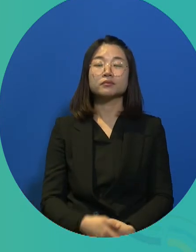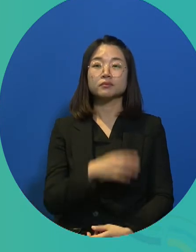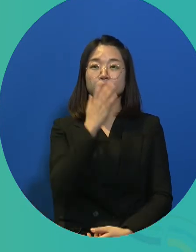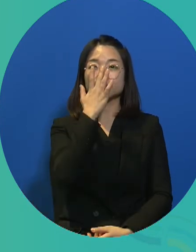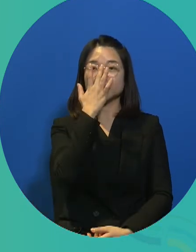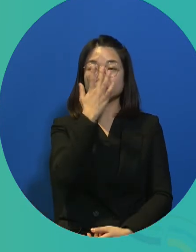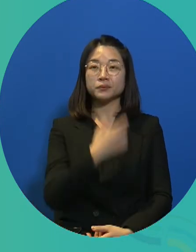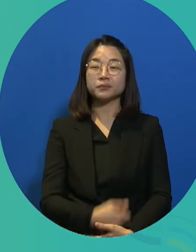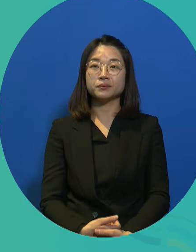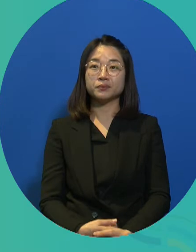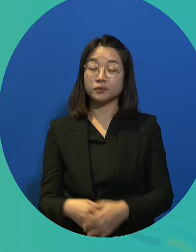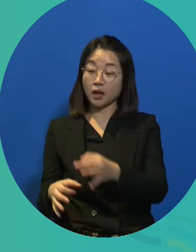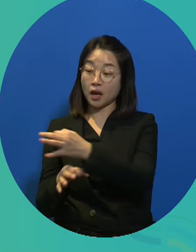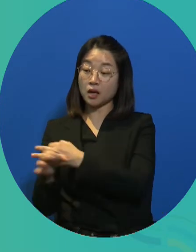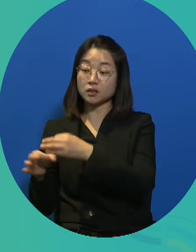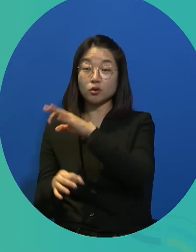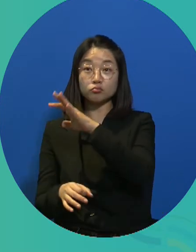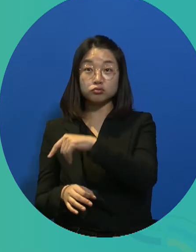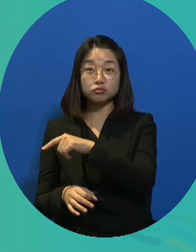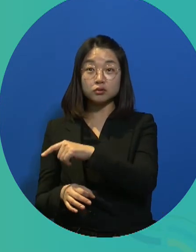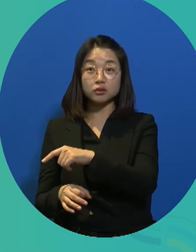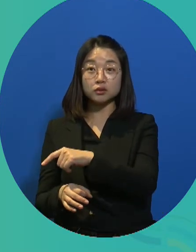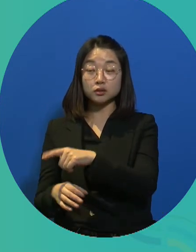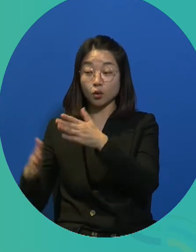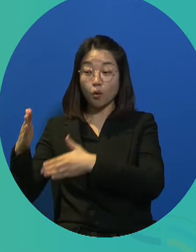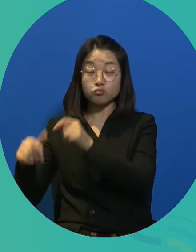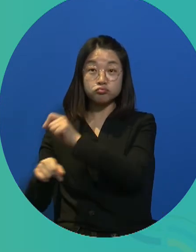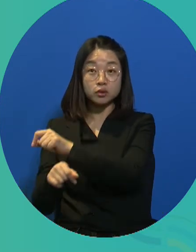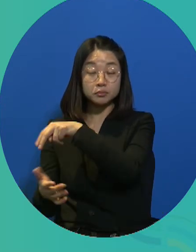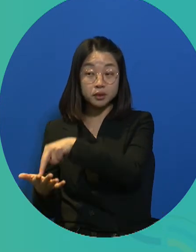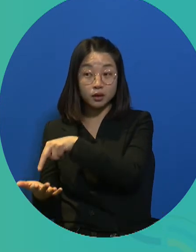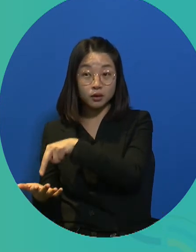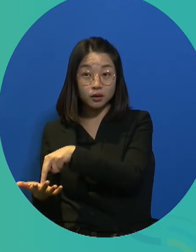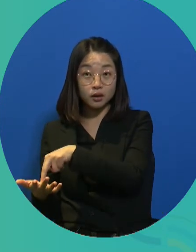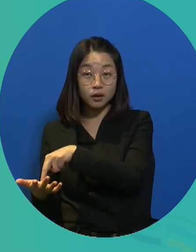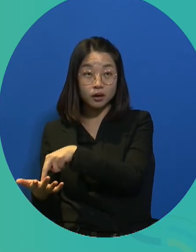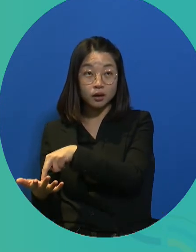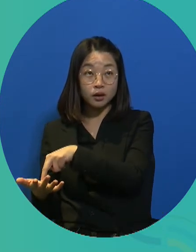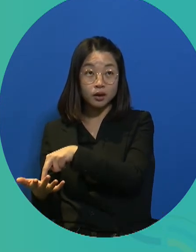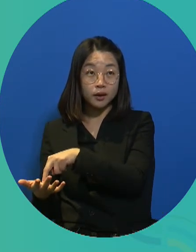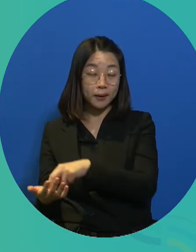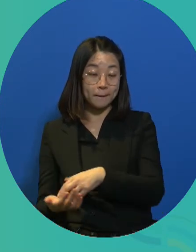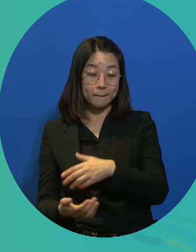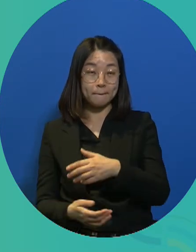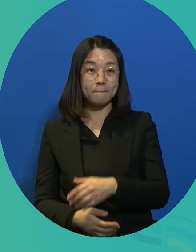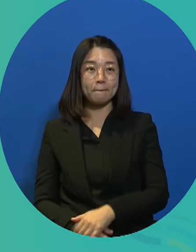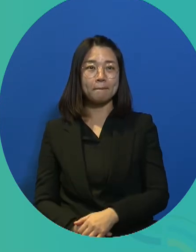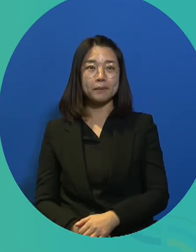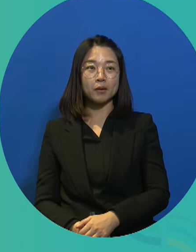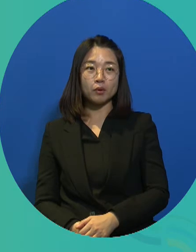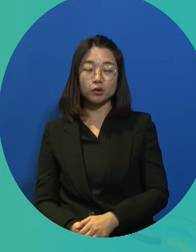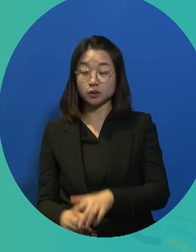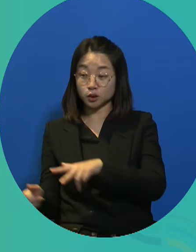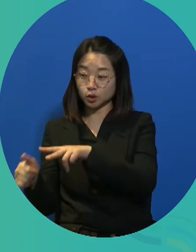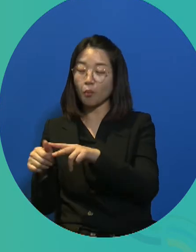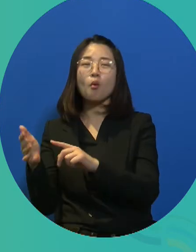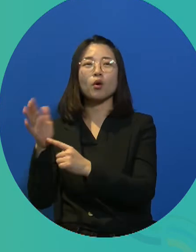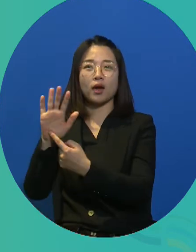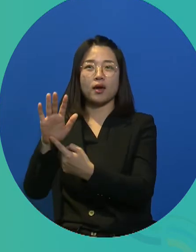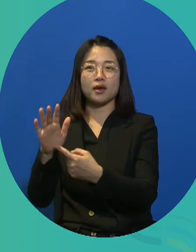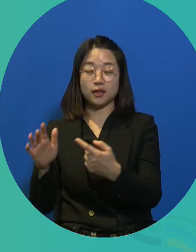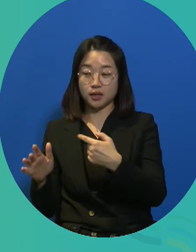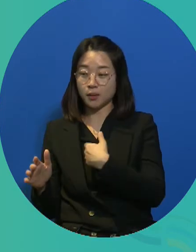행정부에서는 CRPD 선택 의정서가 비준이 된다면 정보 공개에 많은 노력을 해야 될 것으로